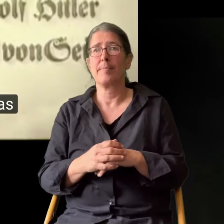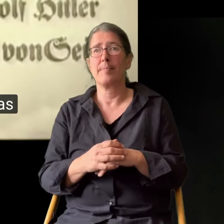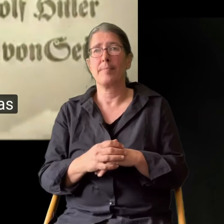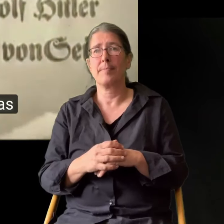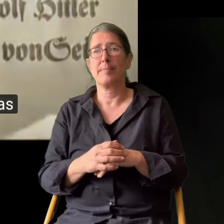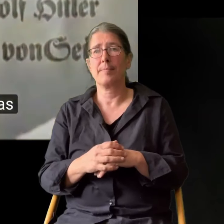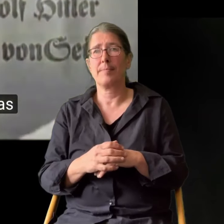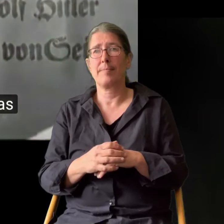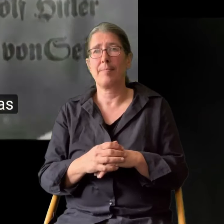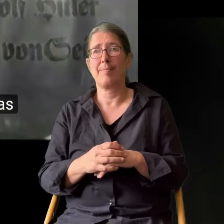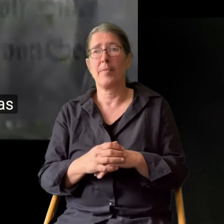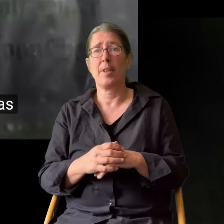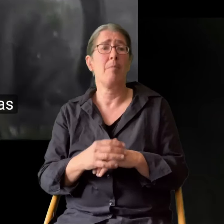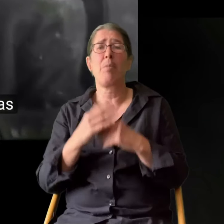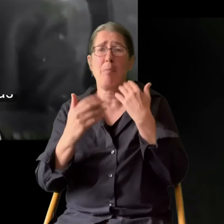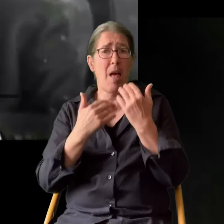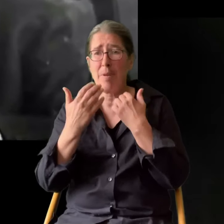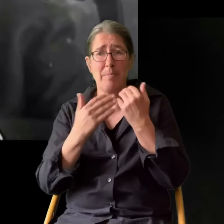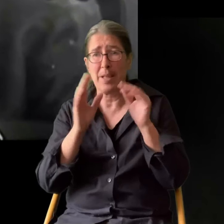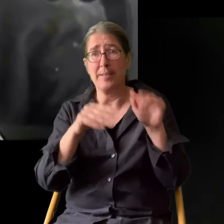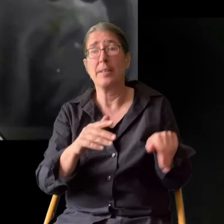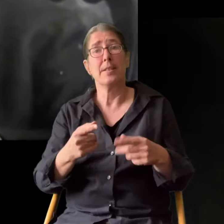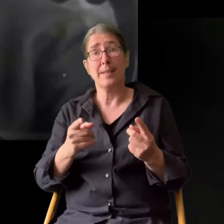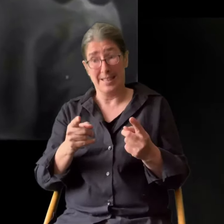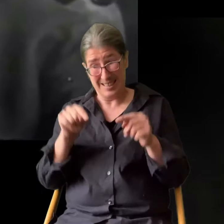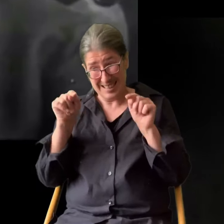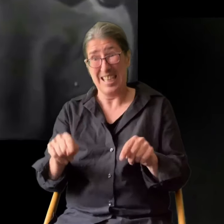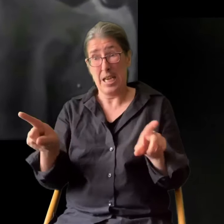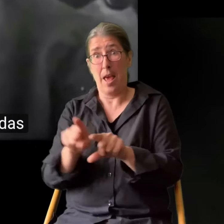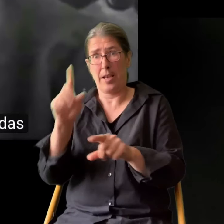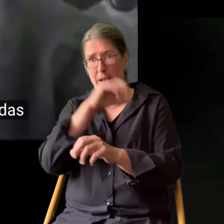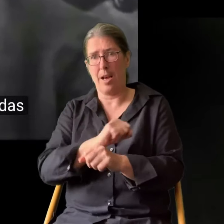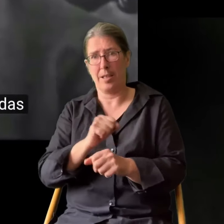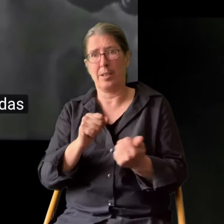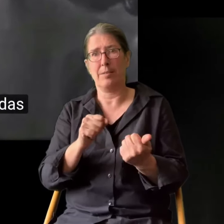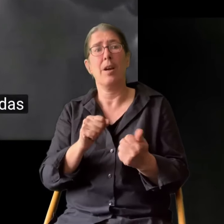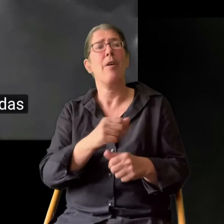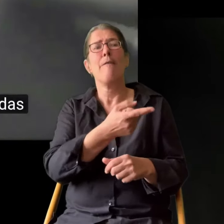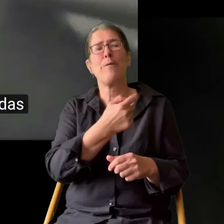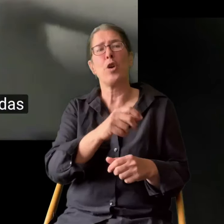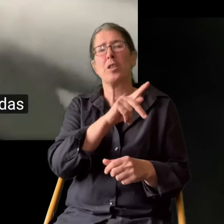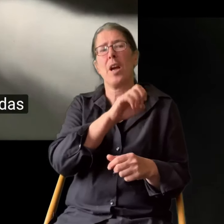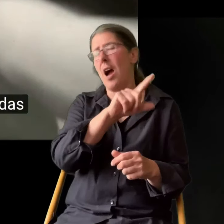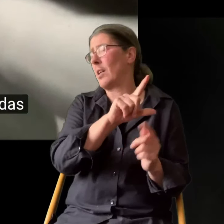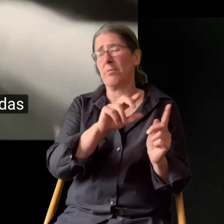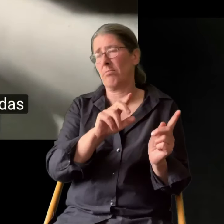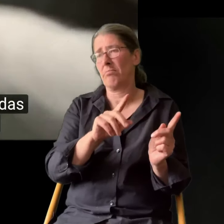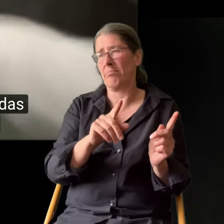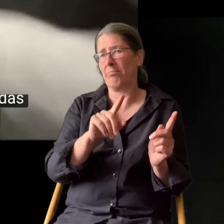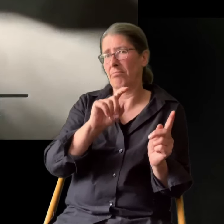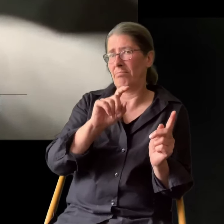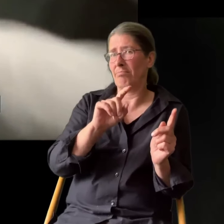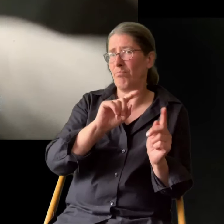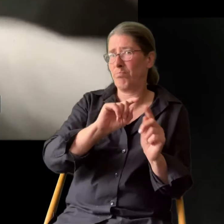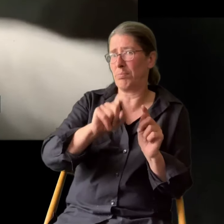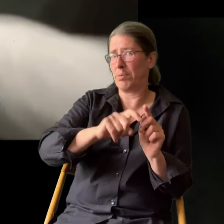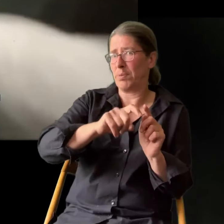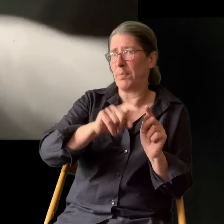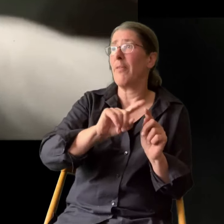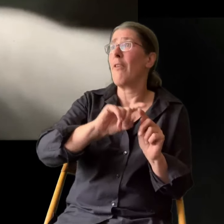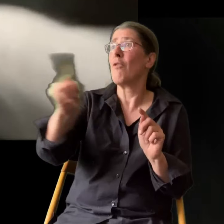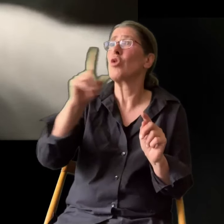Legenden. Noch in derselben Nacht wendet sich das Blatt. Von Kahr setzt einen Funkspruch ab, indem er sich gegen